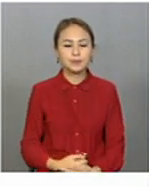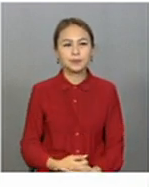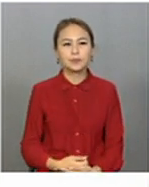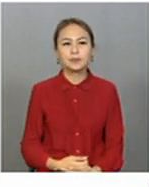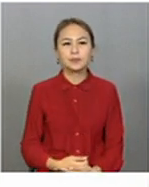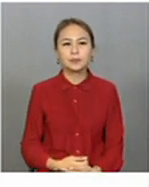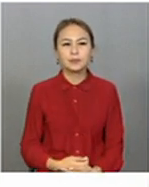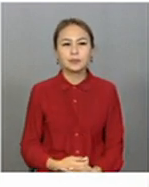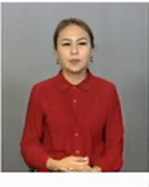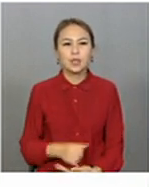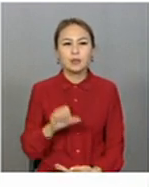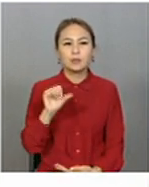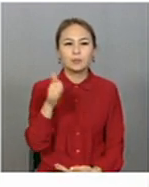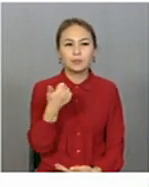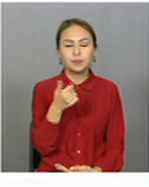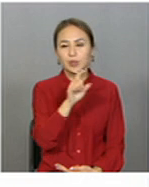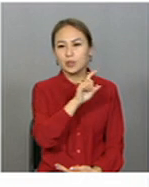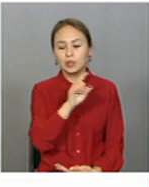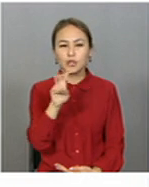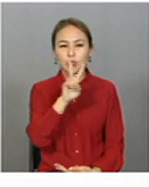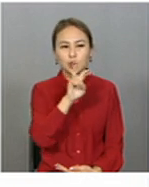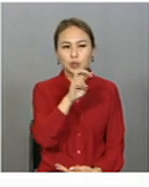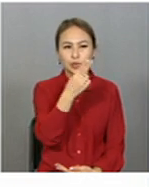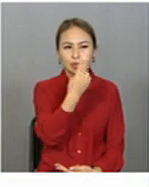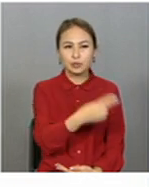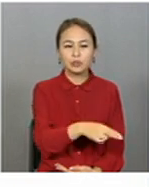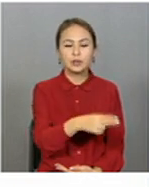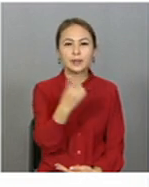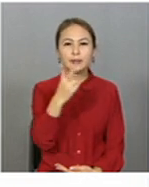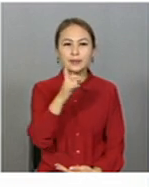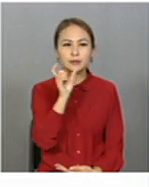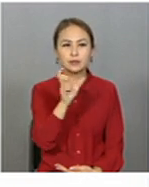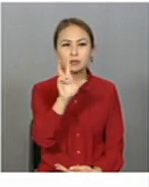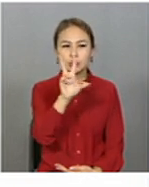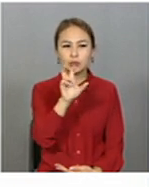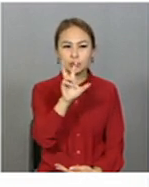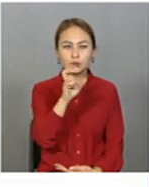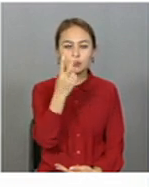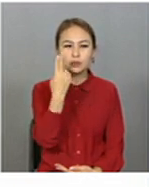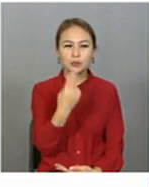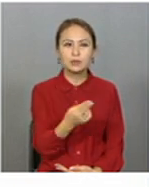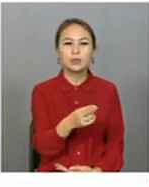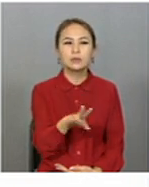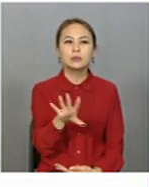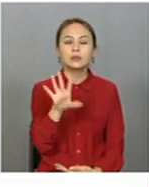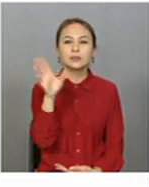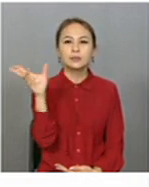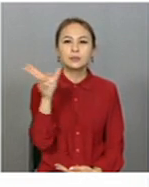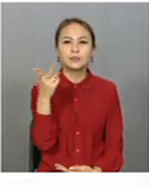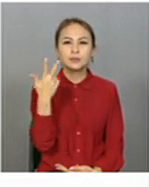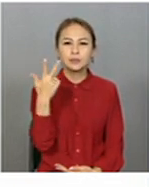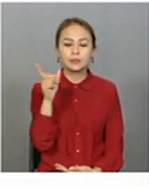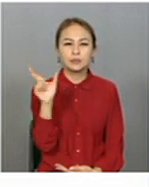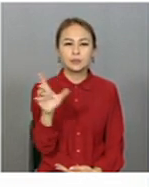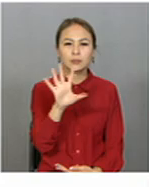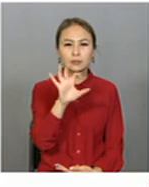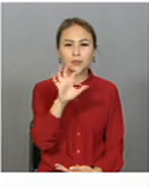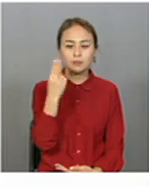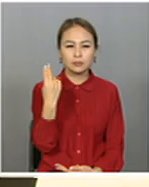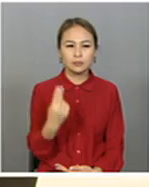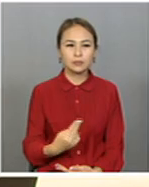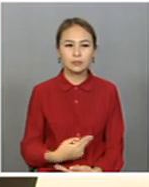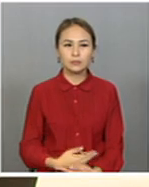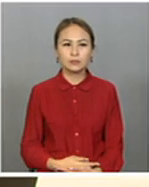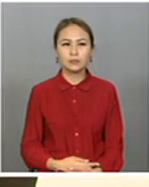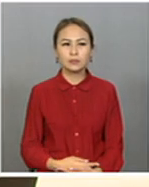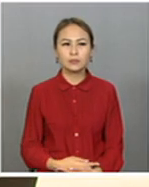құрастырайық. 1-ші алқапта 200 центнер, 2-ші алқапта 300 центнер, 3-ші алқапта 500 центнер.